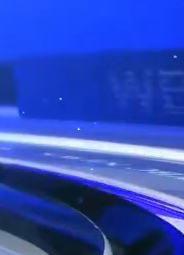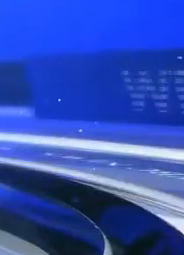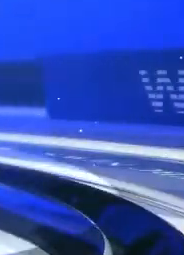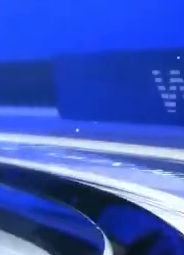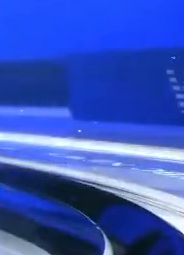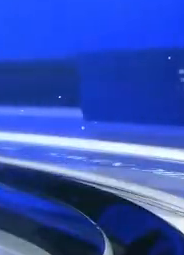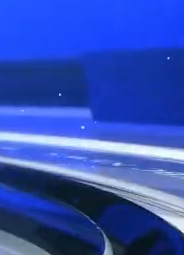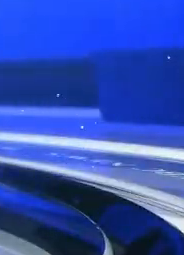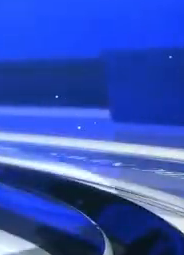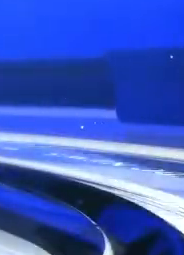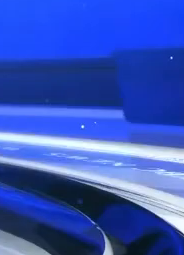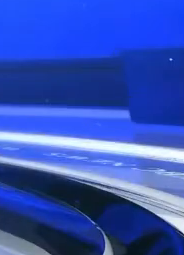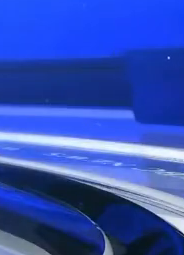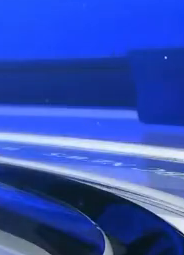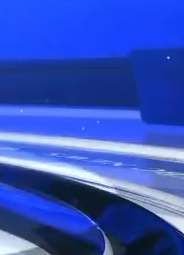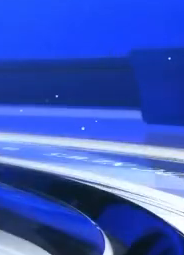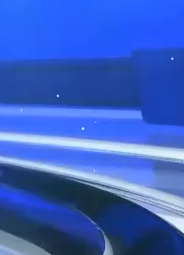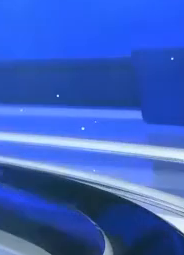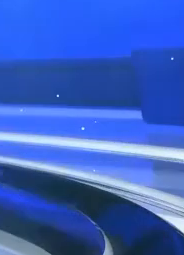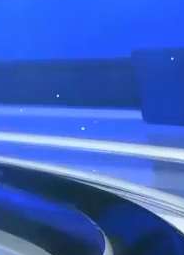있니다 h